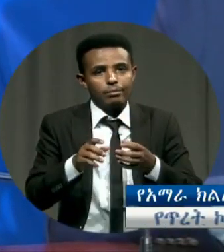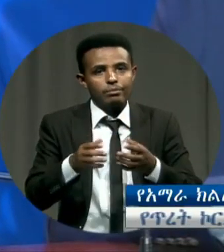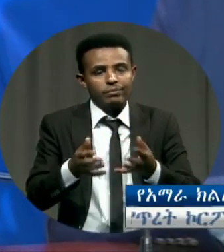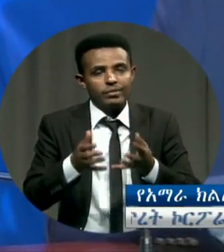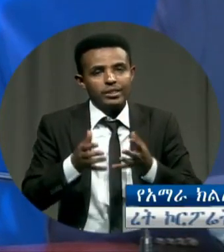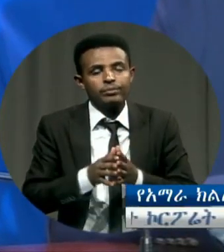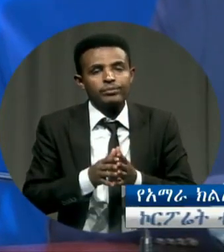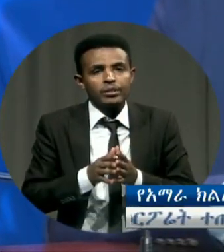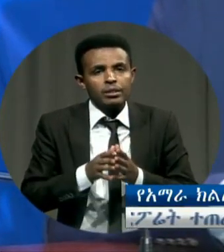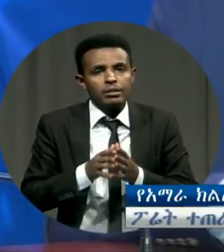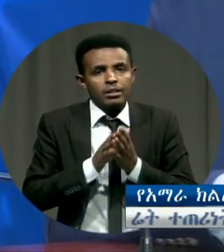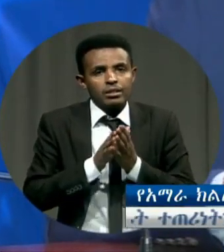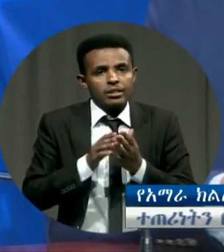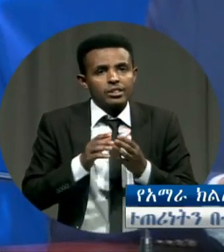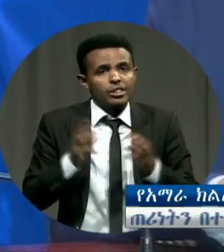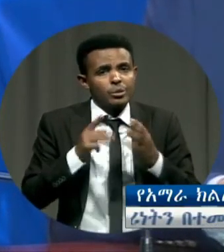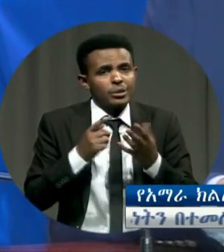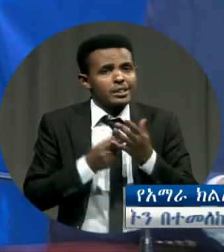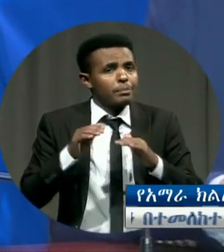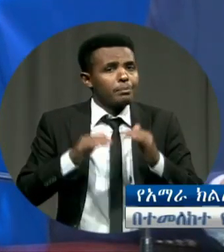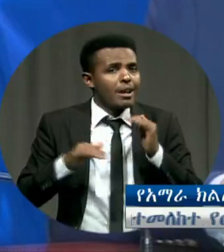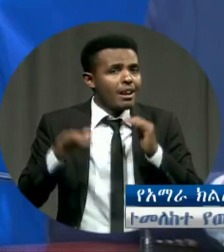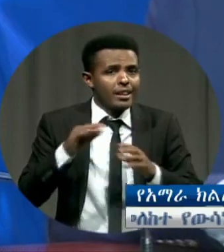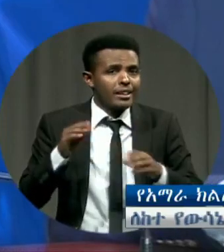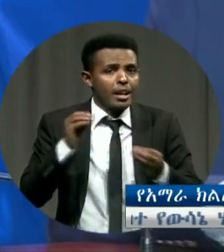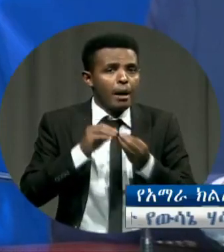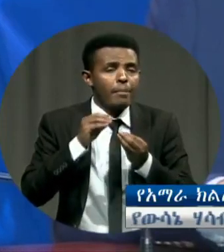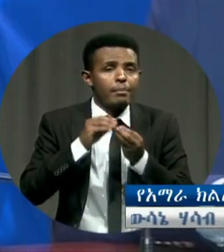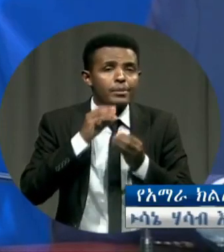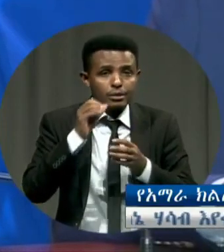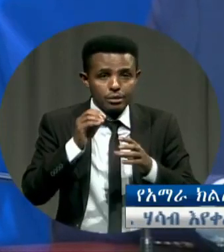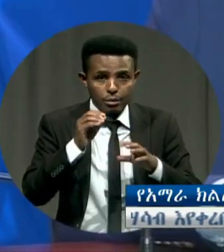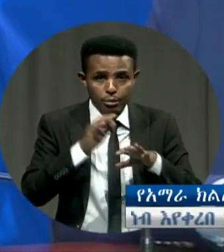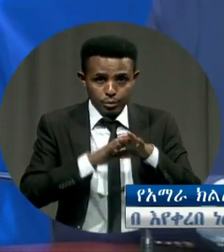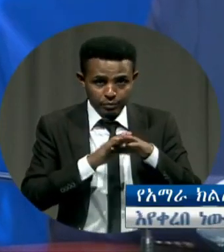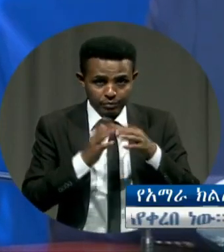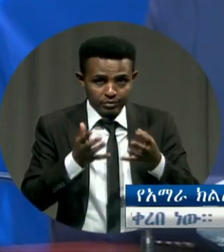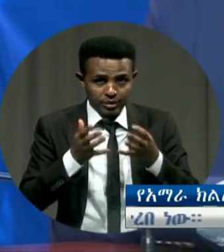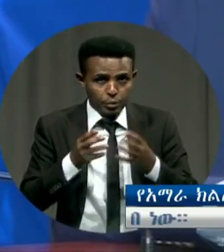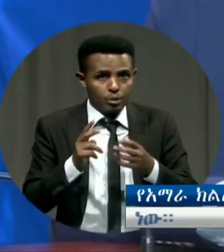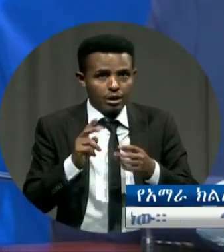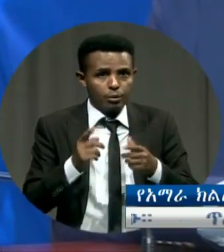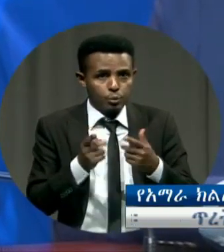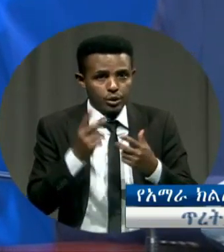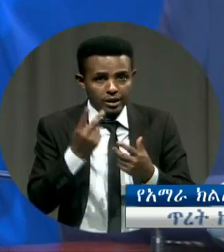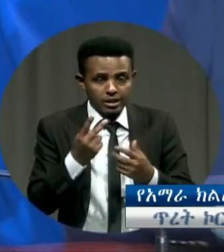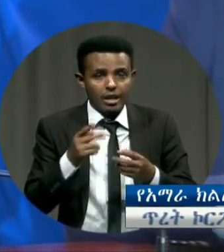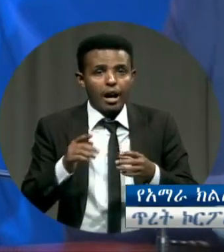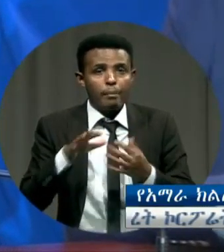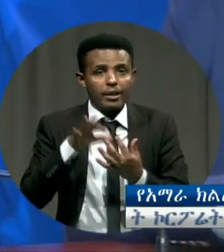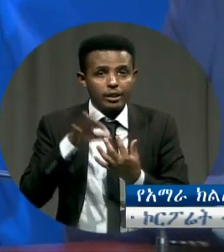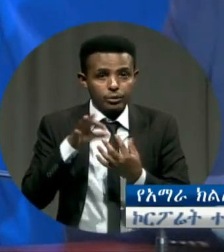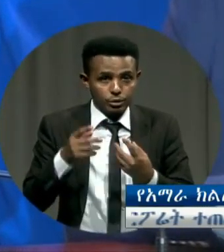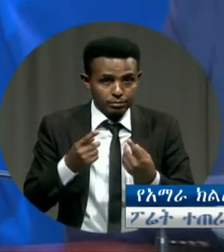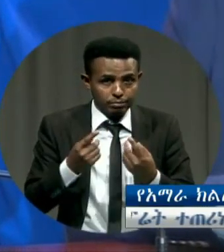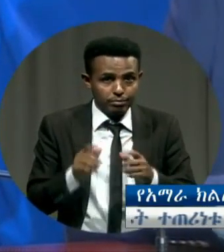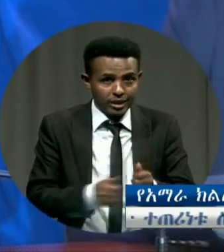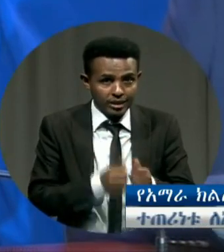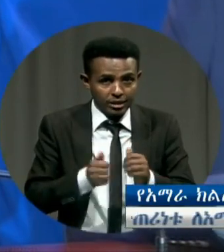ችግሩን ከዚህ በላይ እንዳያባብሰው ሰጋለሁ። ስለዚህ ሁለት አማራጮችን መከተል የለብንም ወይ? አንደኛ እንደተባለው የጥረት